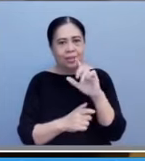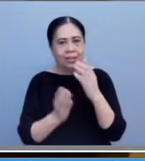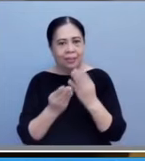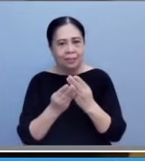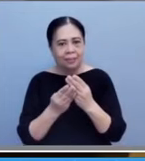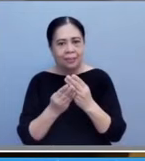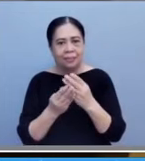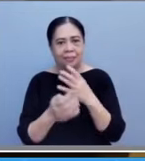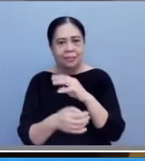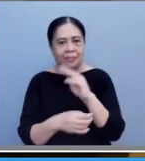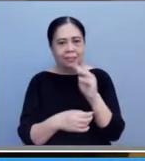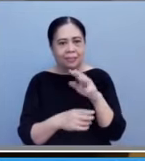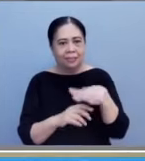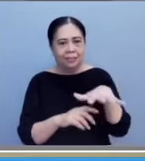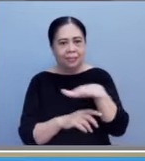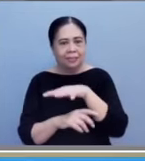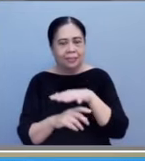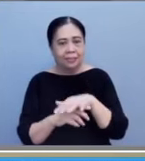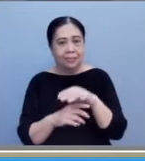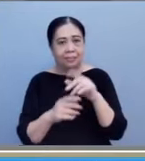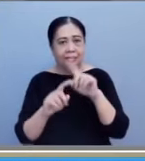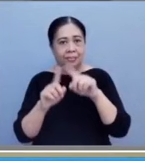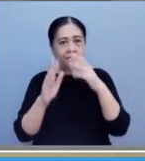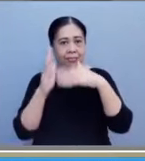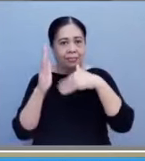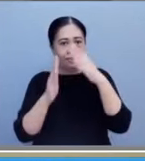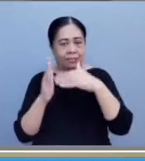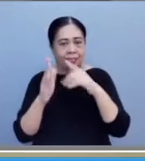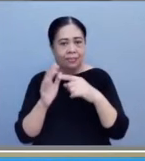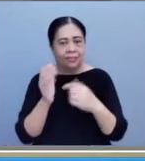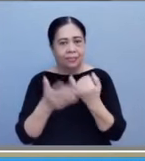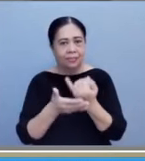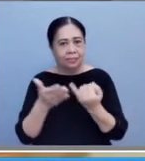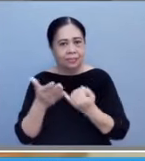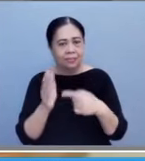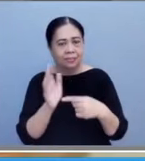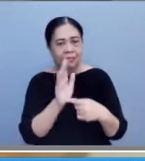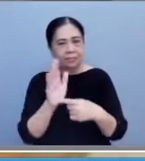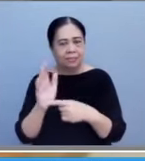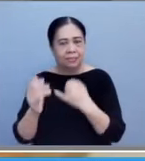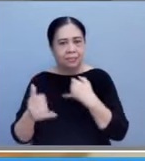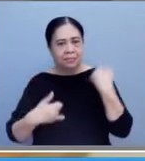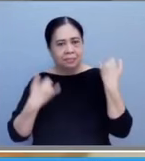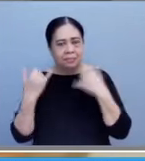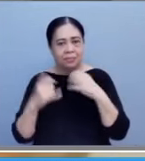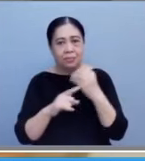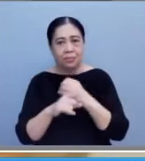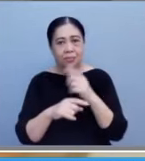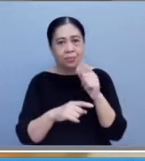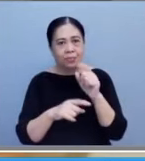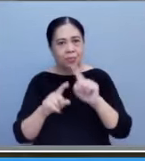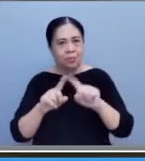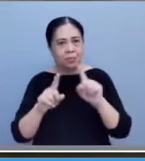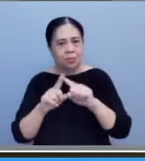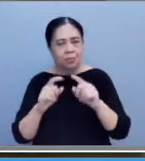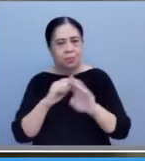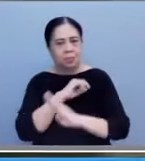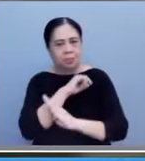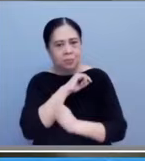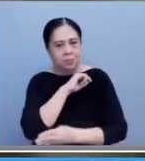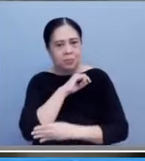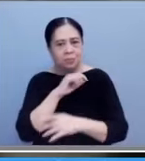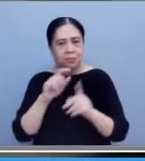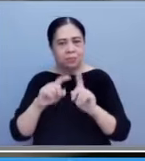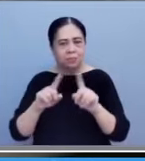Environs. Bukod sa art pieces, makikita rin po sa exhibit na magsisimula sa October 21 ang mga alahas, bag at sapatos na